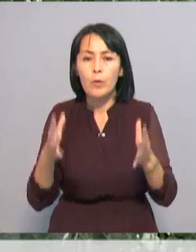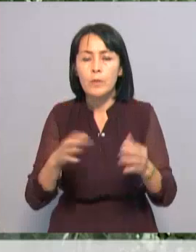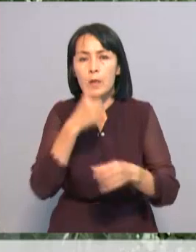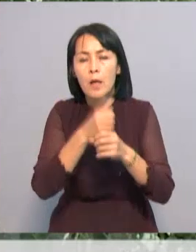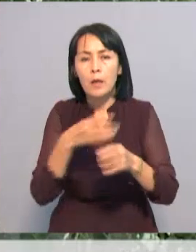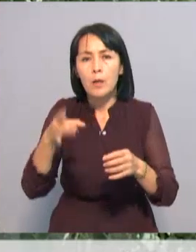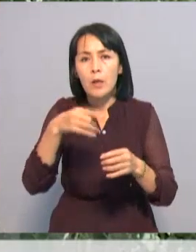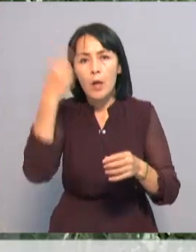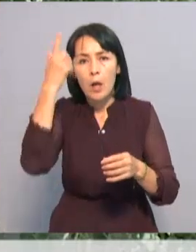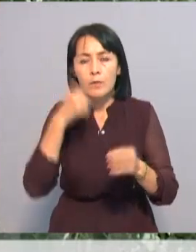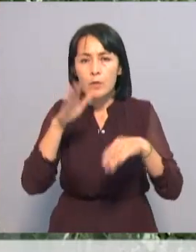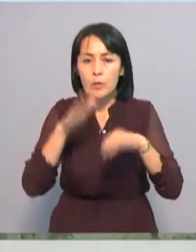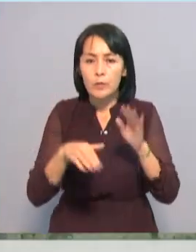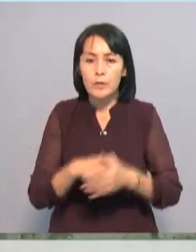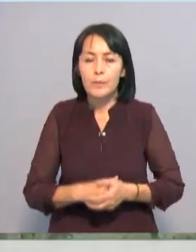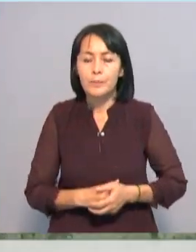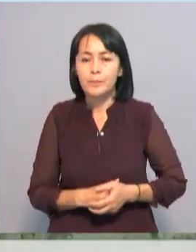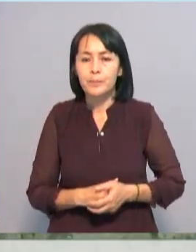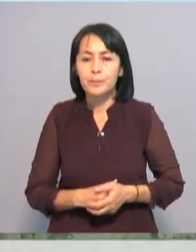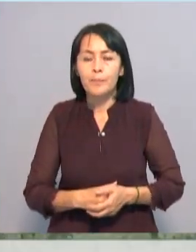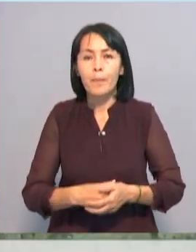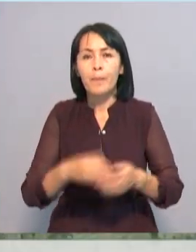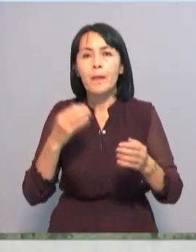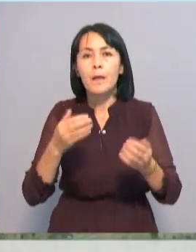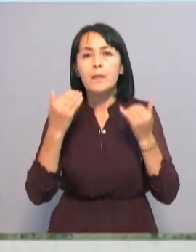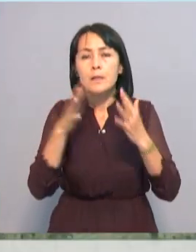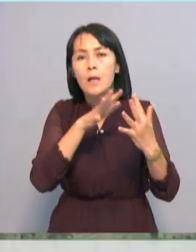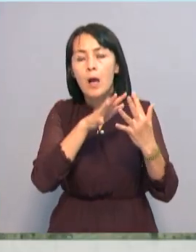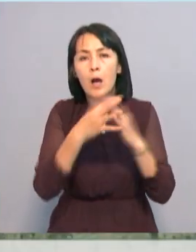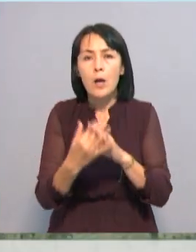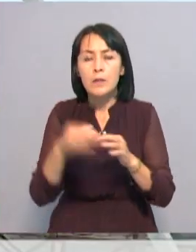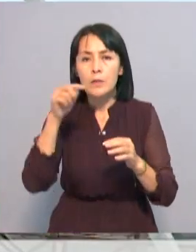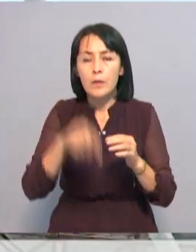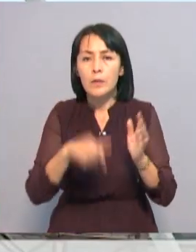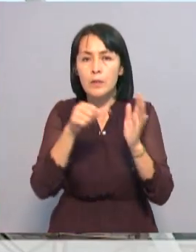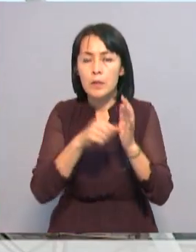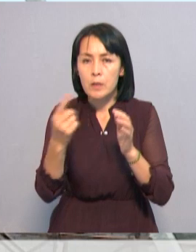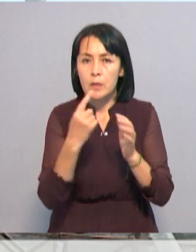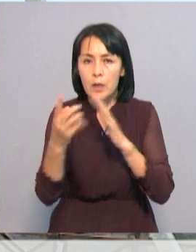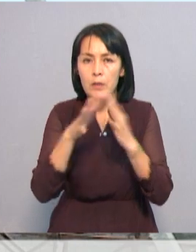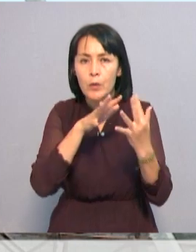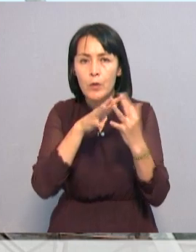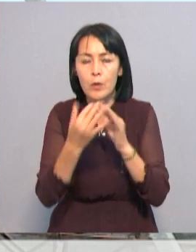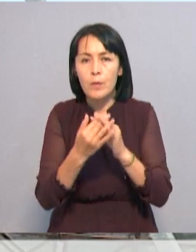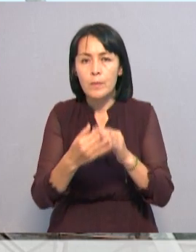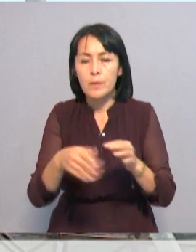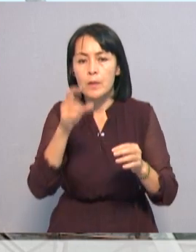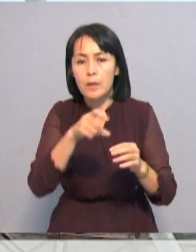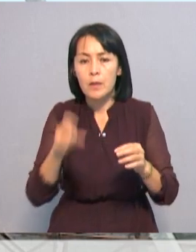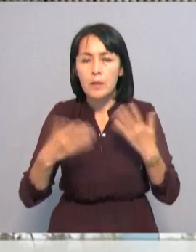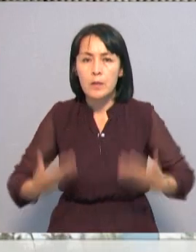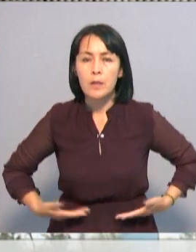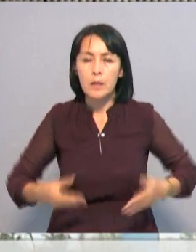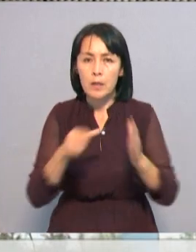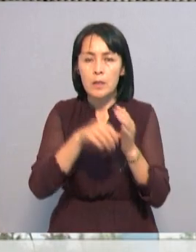Аким района понимающий и толковый. В состав Нурлыбайского сельского округа входит 6 населенных пунктов. Численность населения